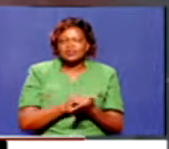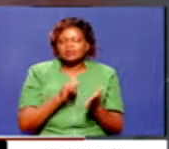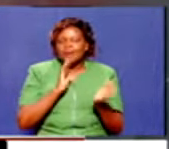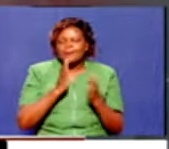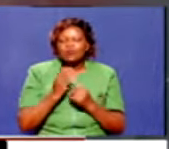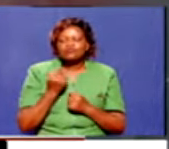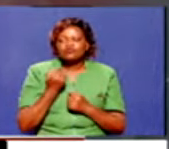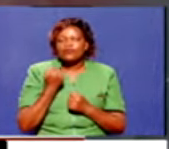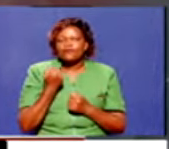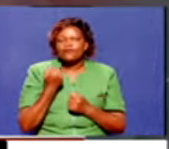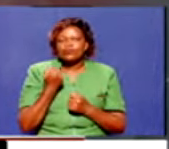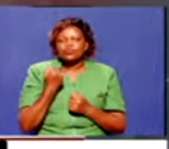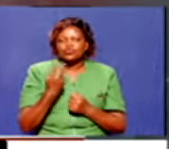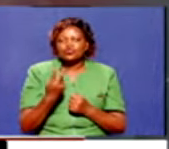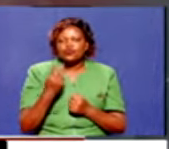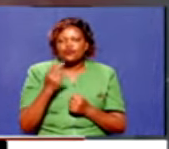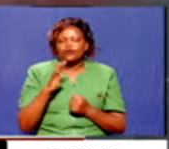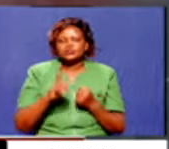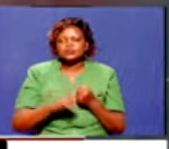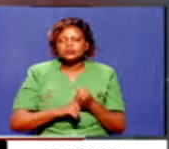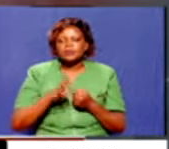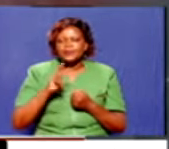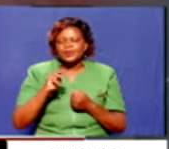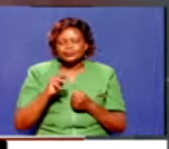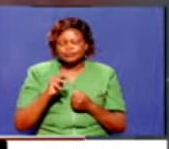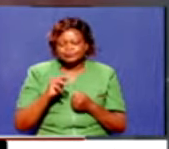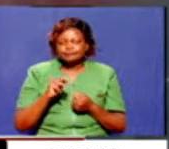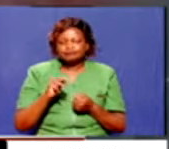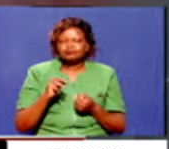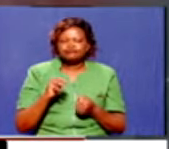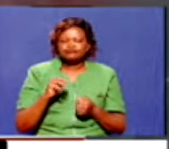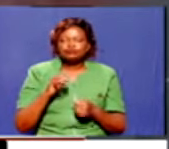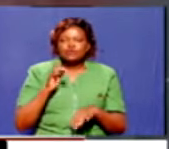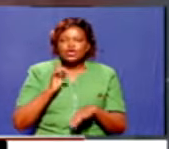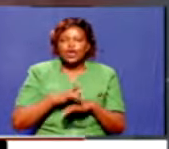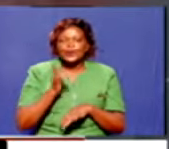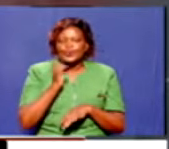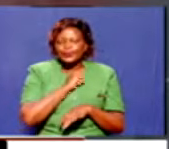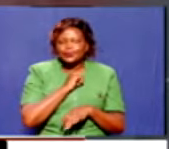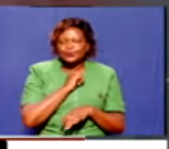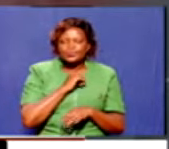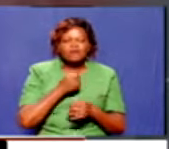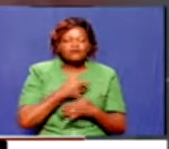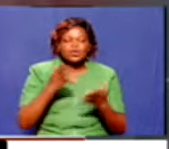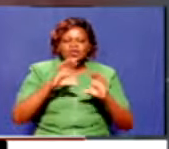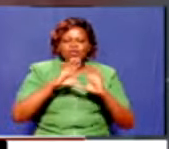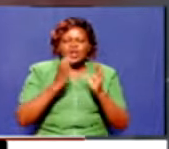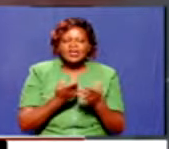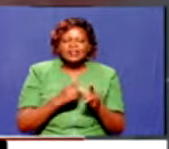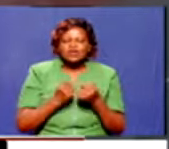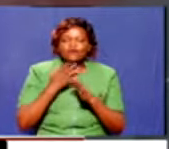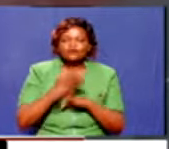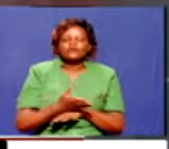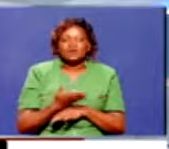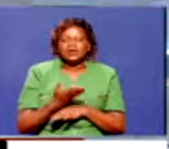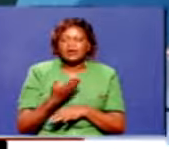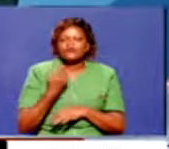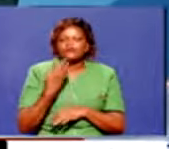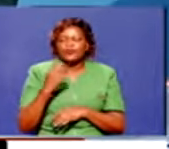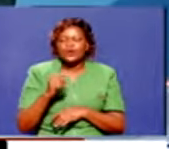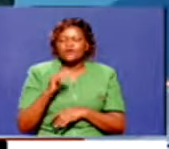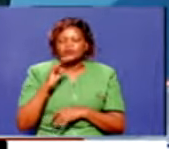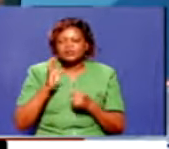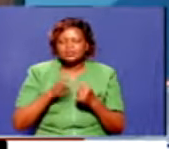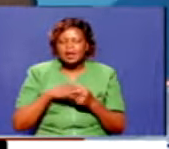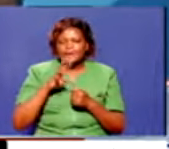milioni 246.5 wameambukizwa ugonjwa huo ulimwenguni, huku zaidi ya milioni